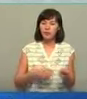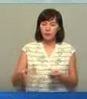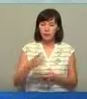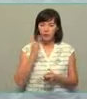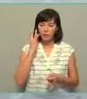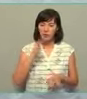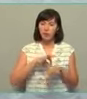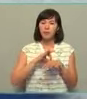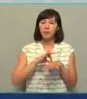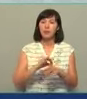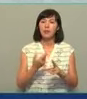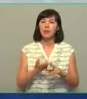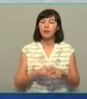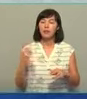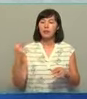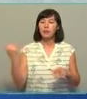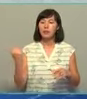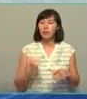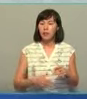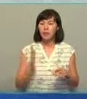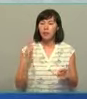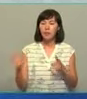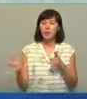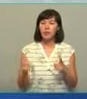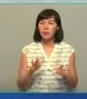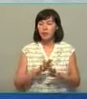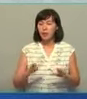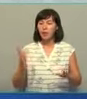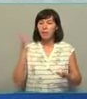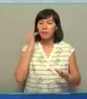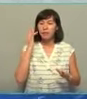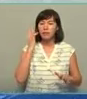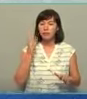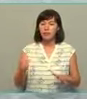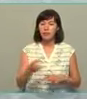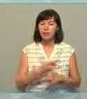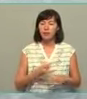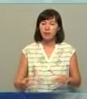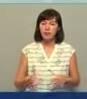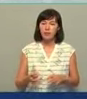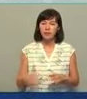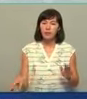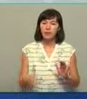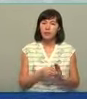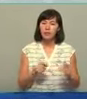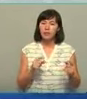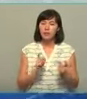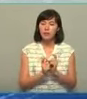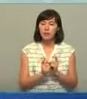ауданда үнемі жүріп келеді. Бұл екі аптадағы болып жатқан іс-шара ғана емес, үнемі ауданда осы сыбайлас жемқорлыққа қарсы күрес